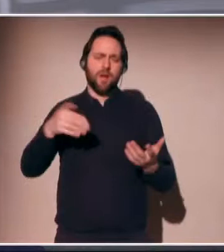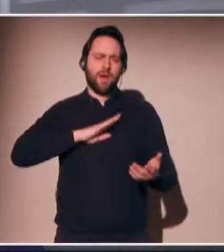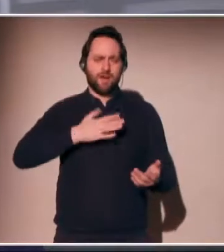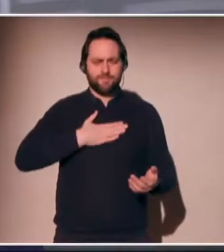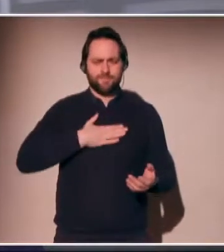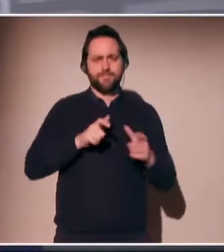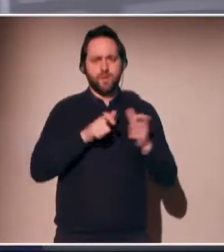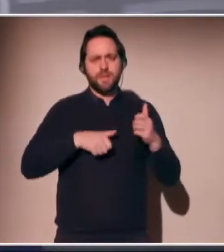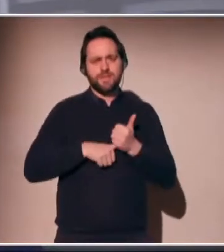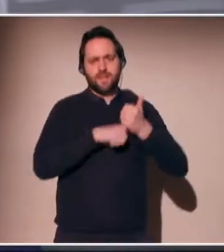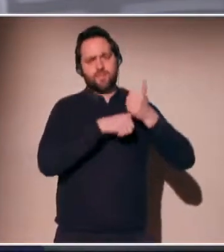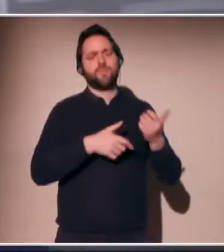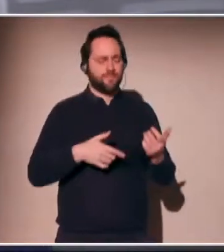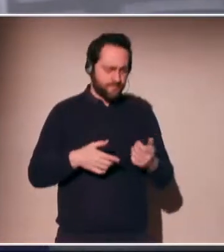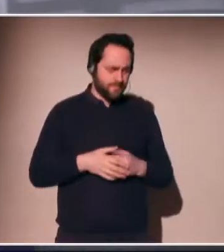l'IA comme